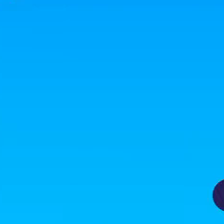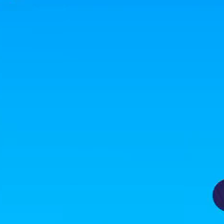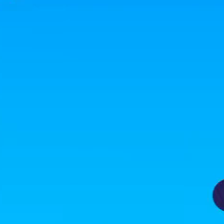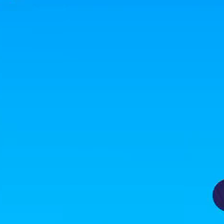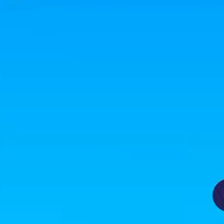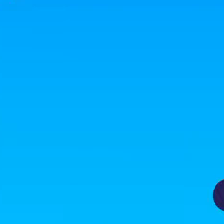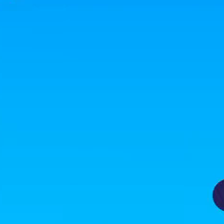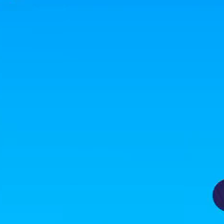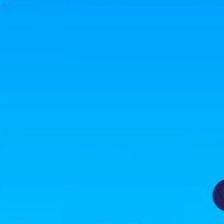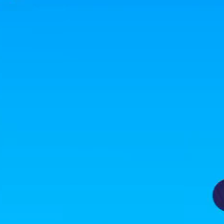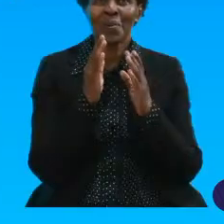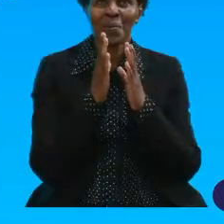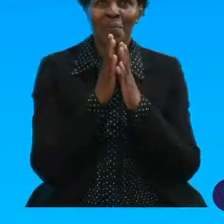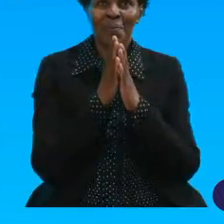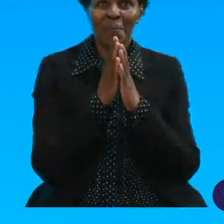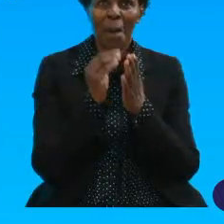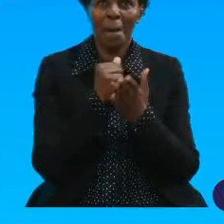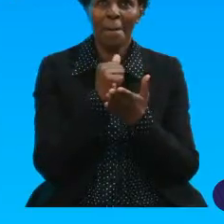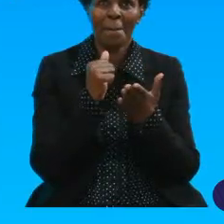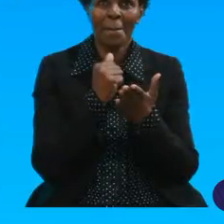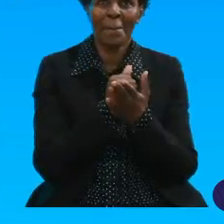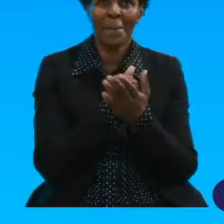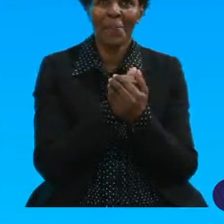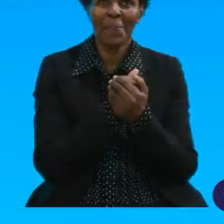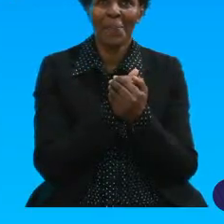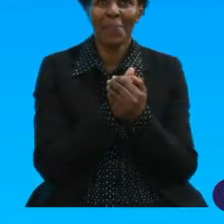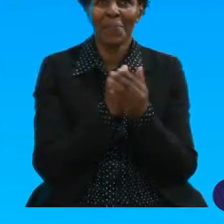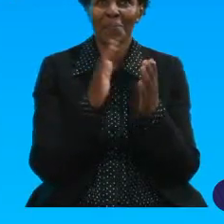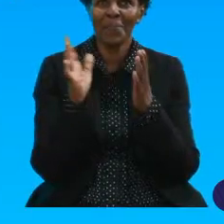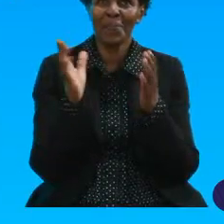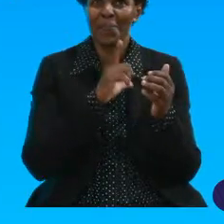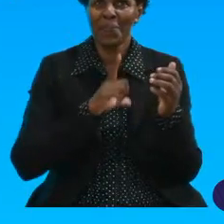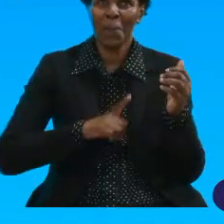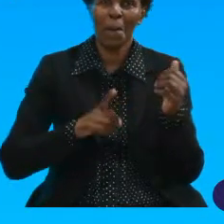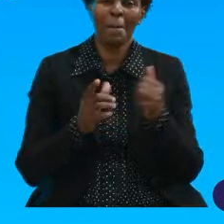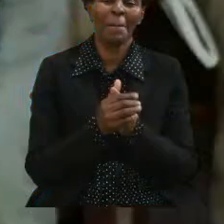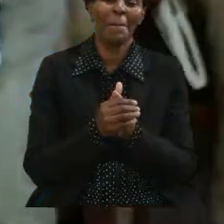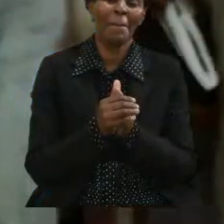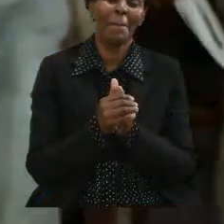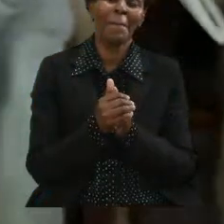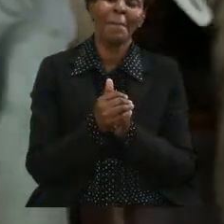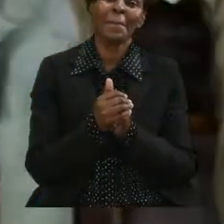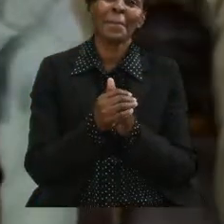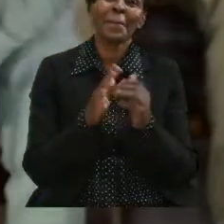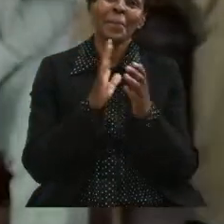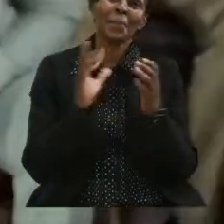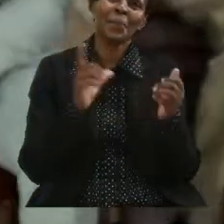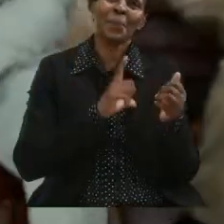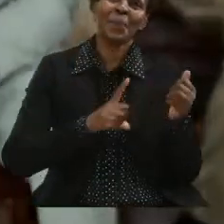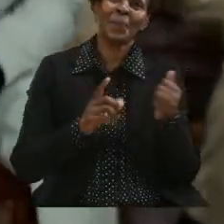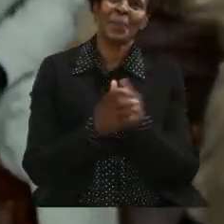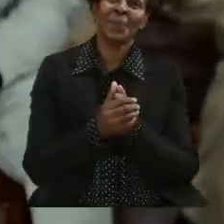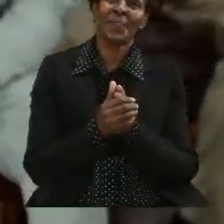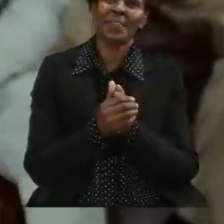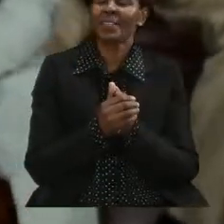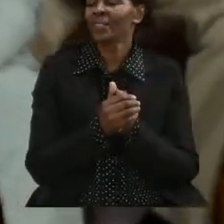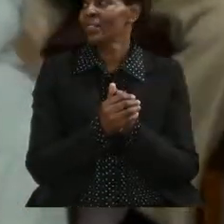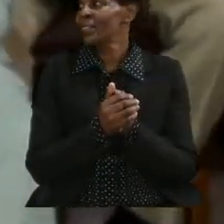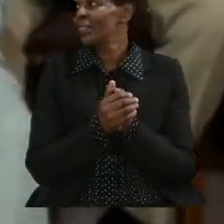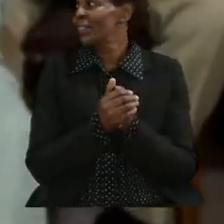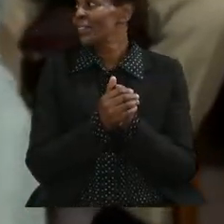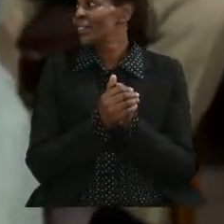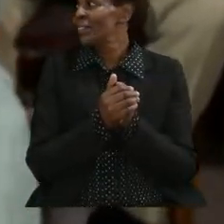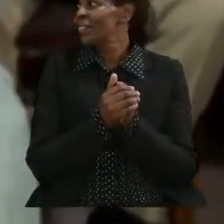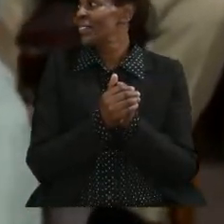twahoya amen mwathani agocwo mwathani agocwo kanitha muhunjia